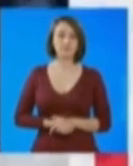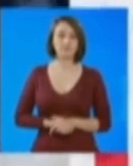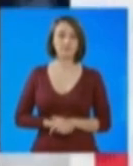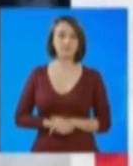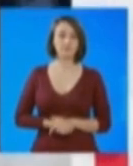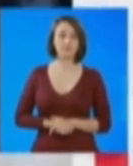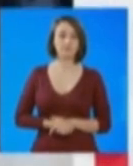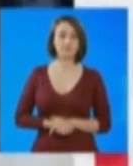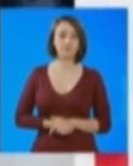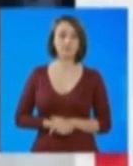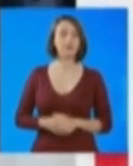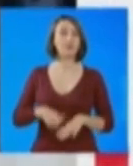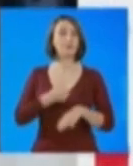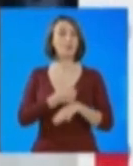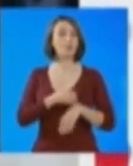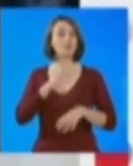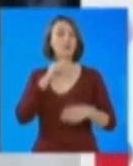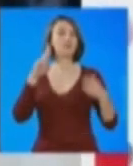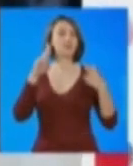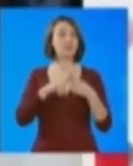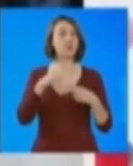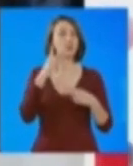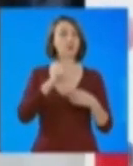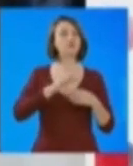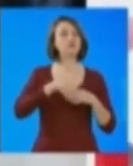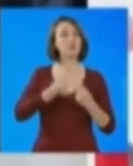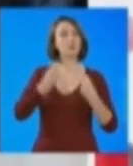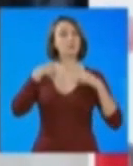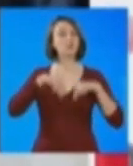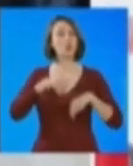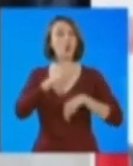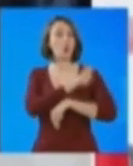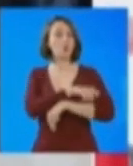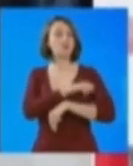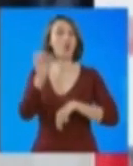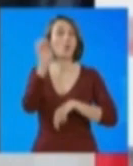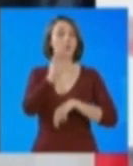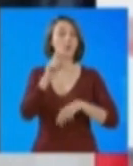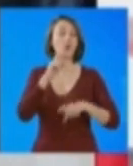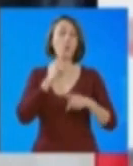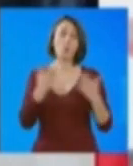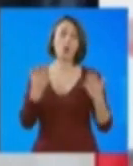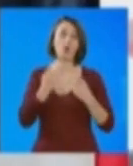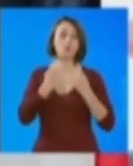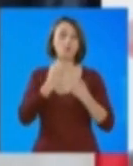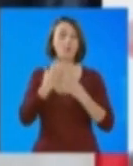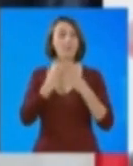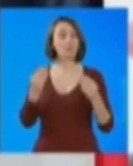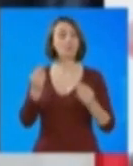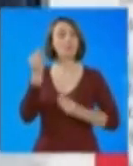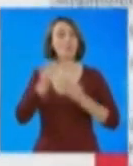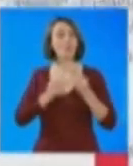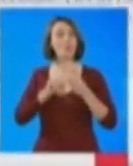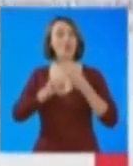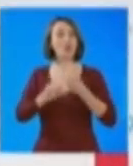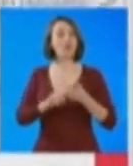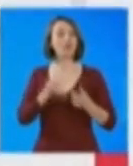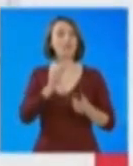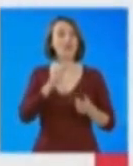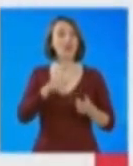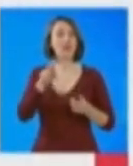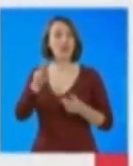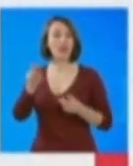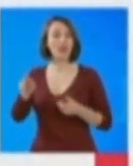Facebook. De asemenea, premierul s-a mai întâlnit cu doi dintre vicepreședinții Comisiei Europene, cu care a discutat mai multe probleme legate de